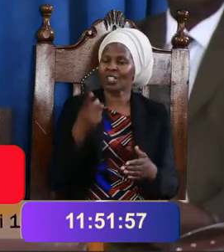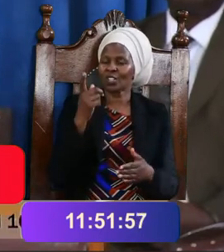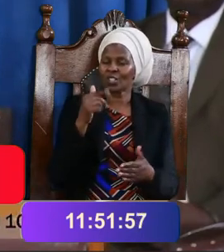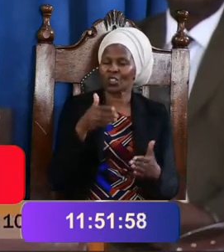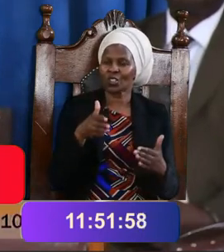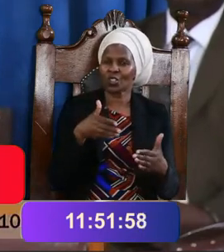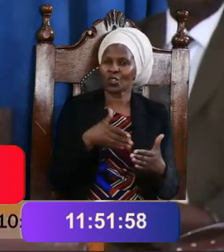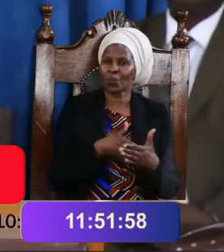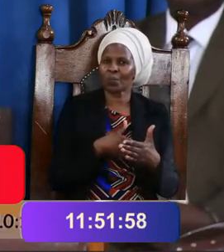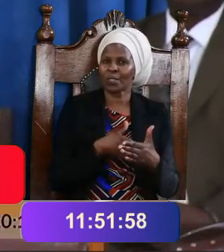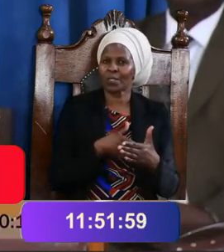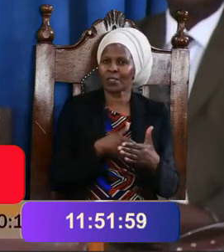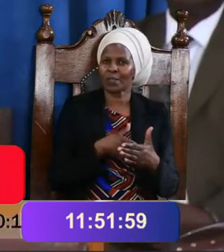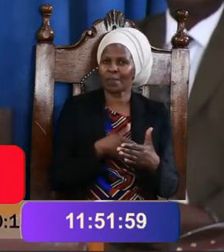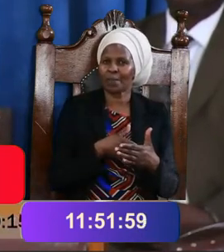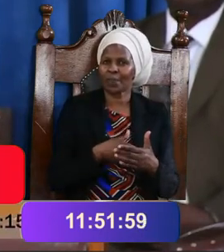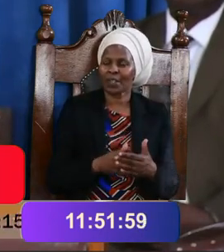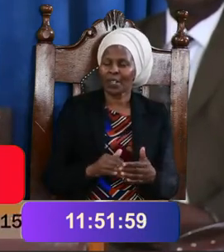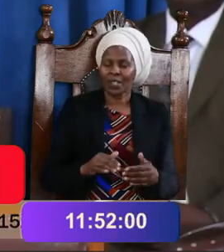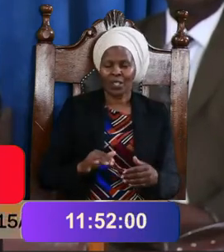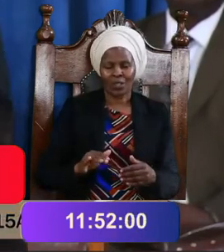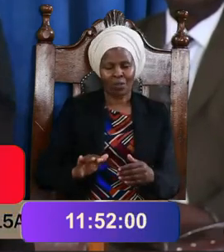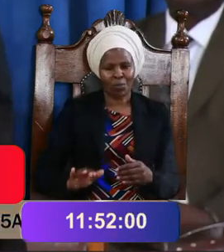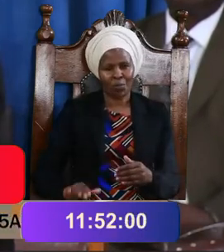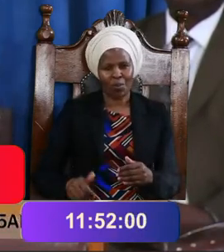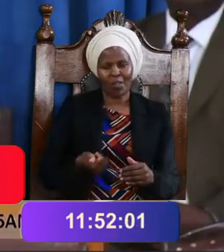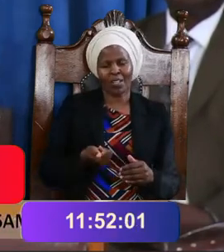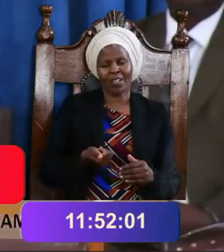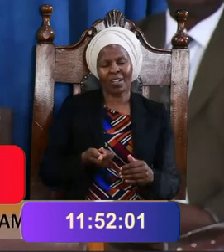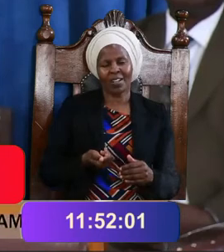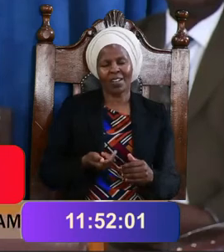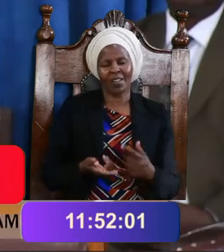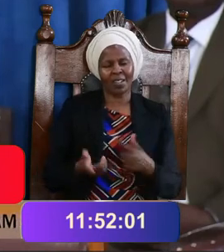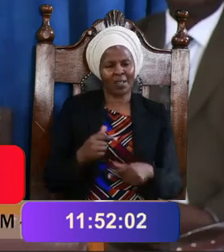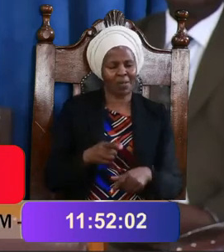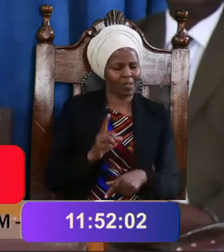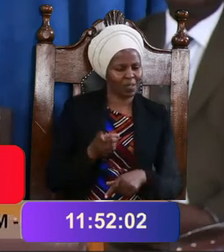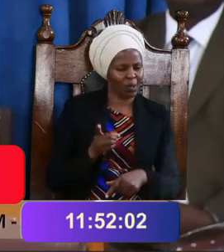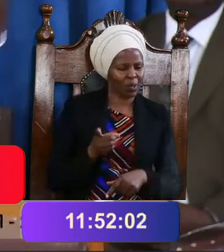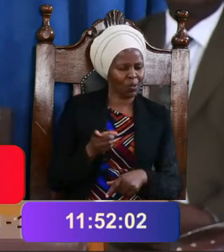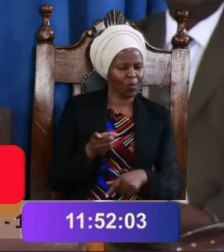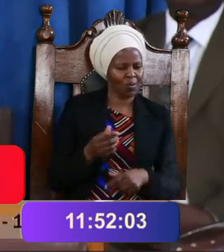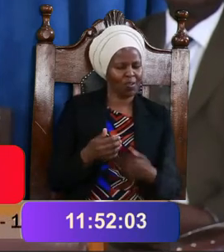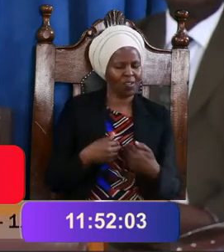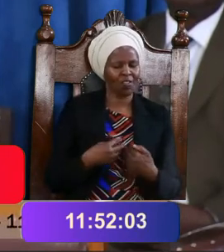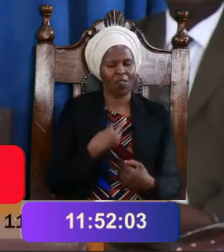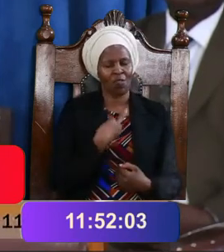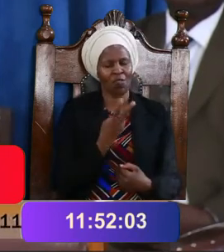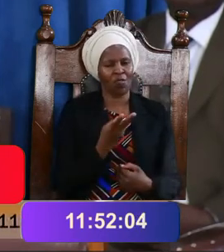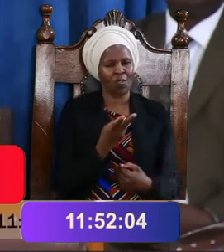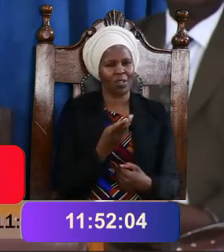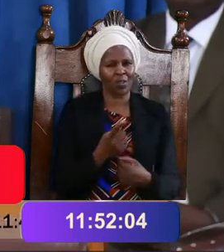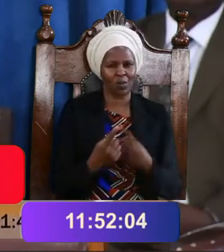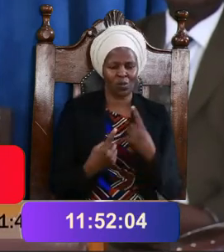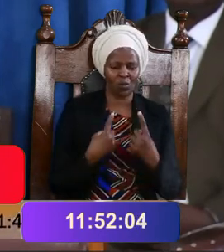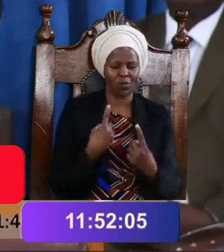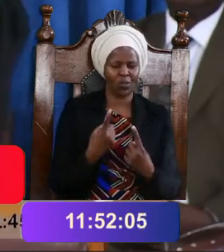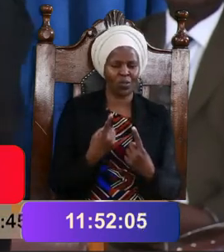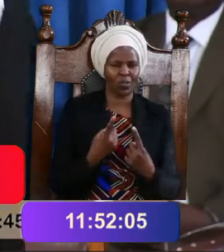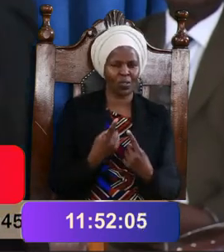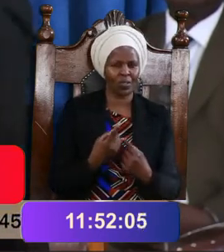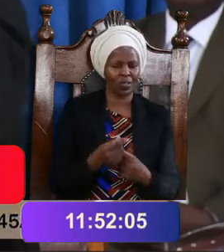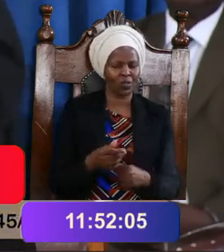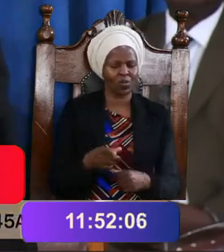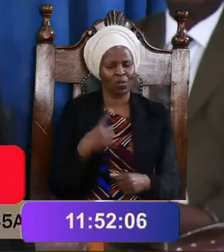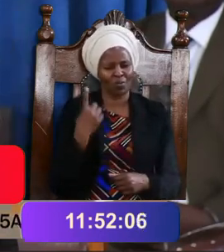haikusimama. Msichana mdogo akakuja akamwambia, "Hey, wewe una sauti, unaongea na no,